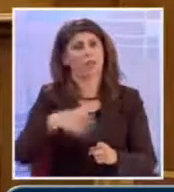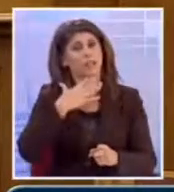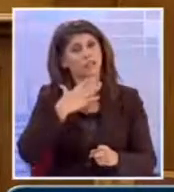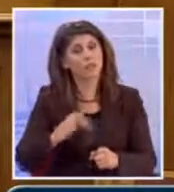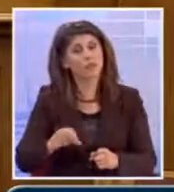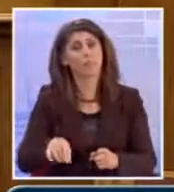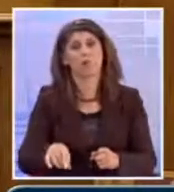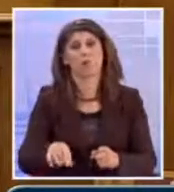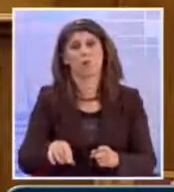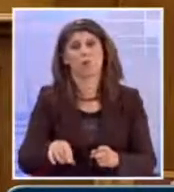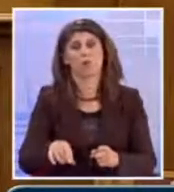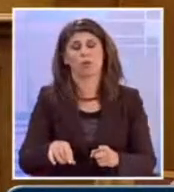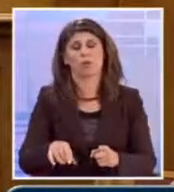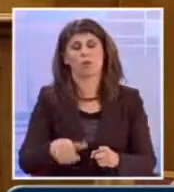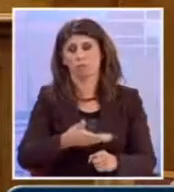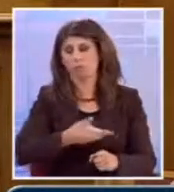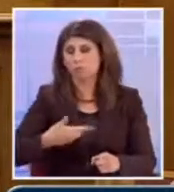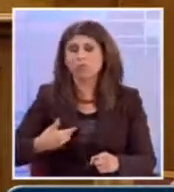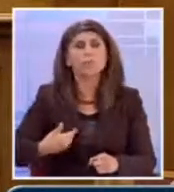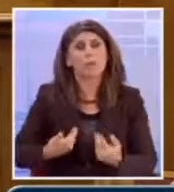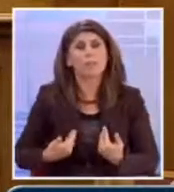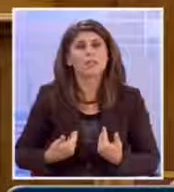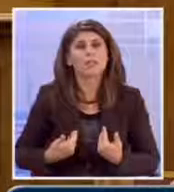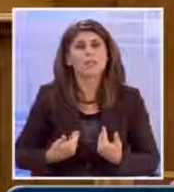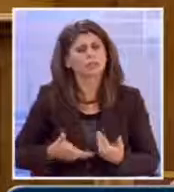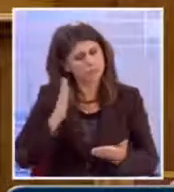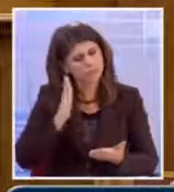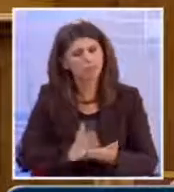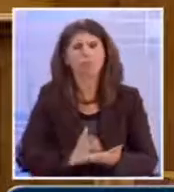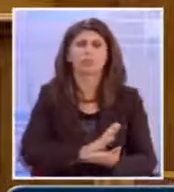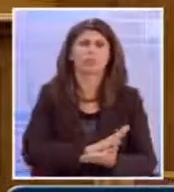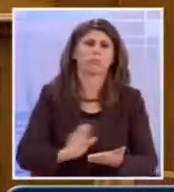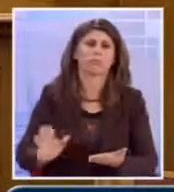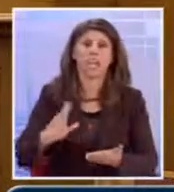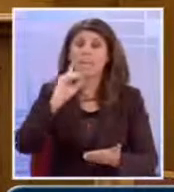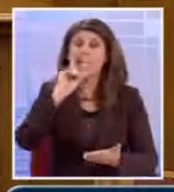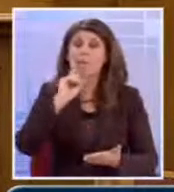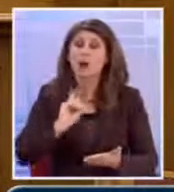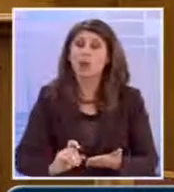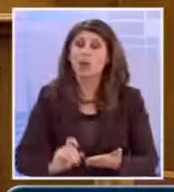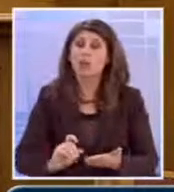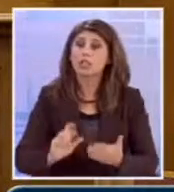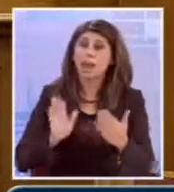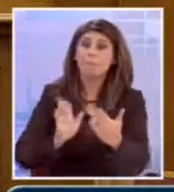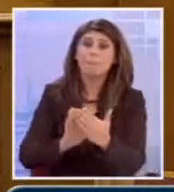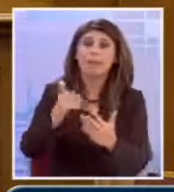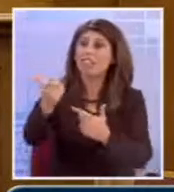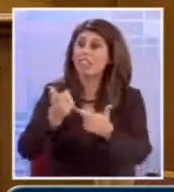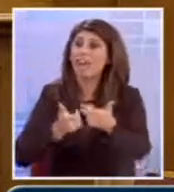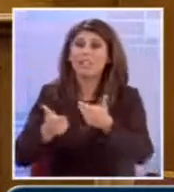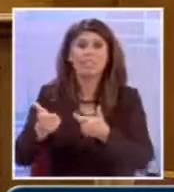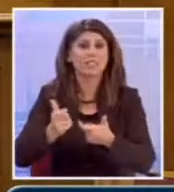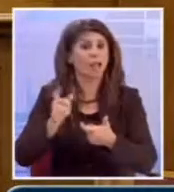Γι' αυτό το λόγο είμαστε κατηγορηματικοί ότι οι υποχρεώσεις προς τους δανειστές